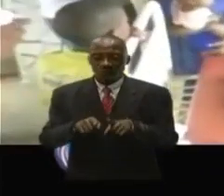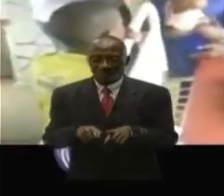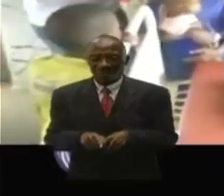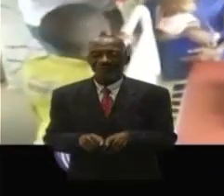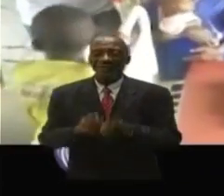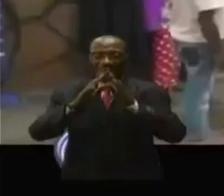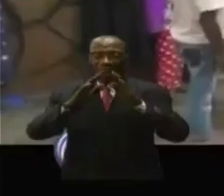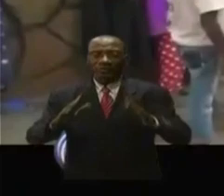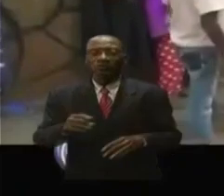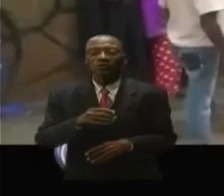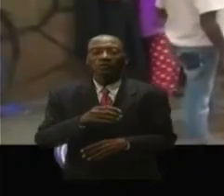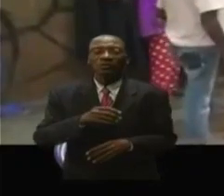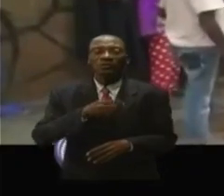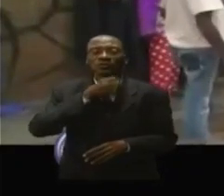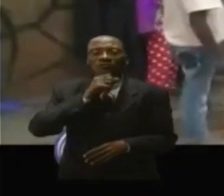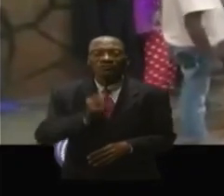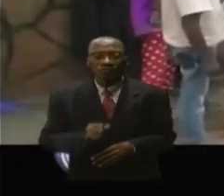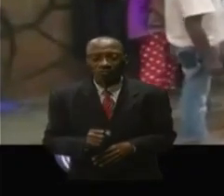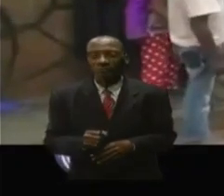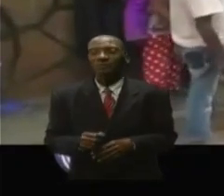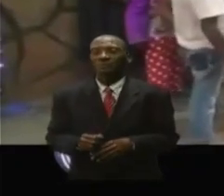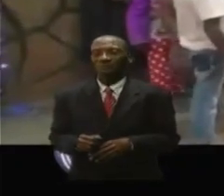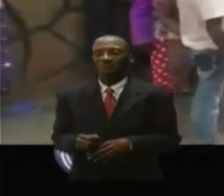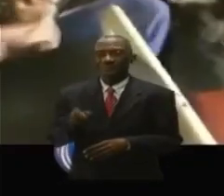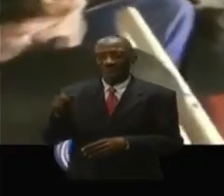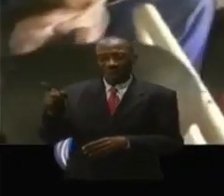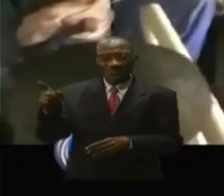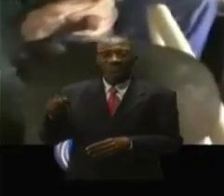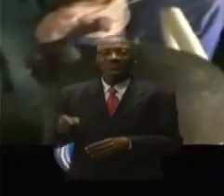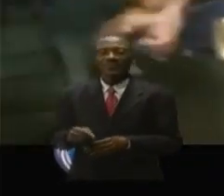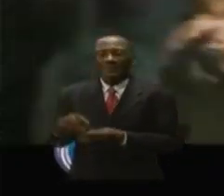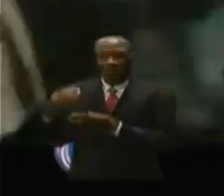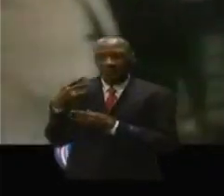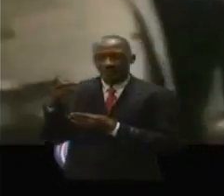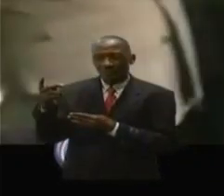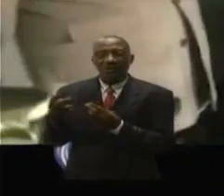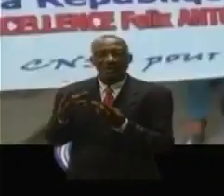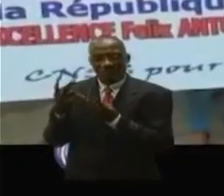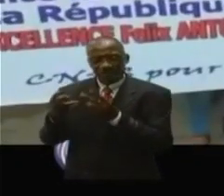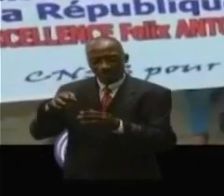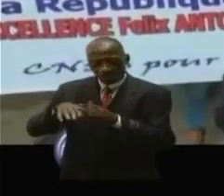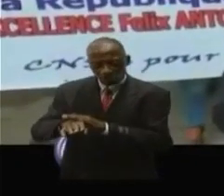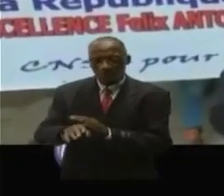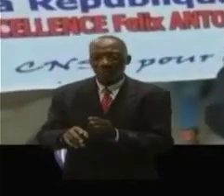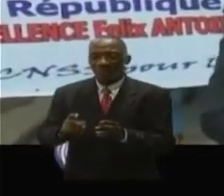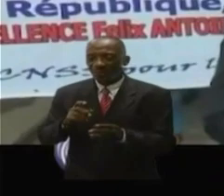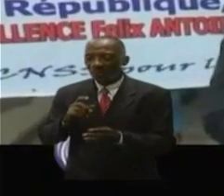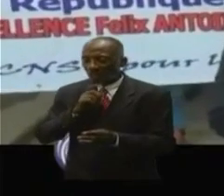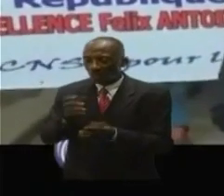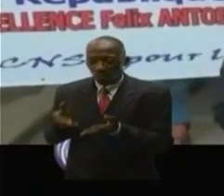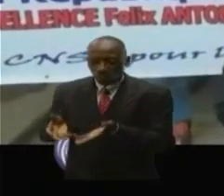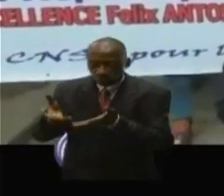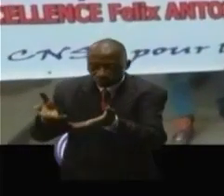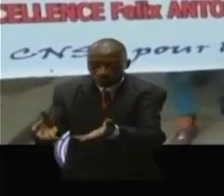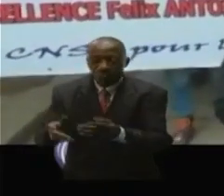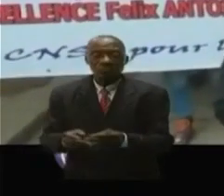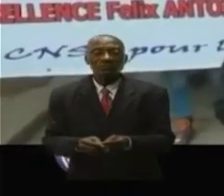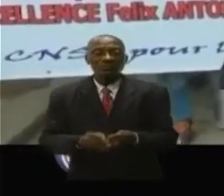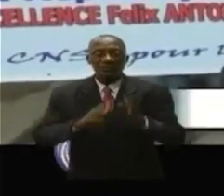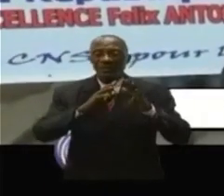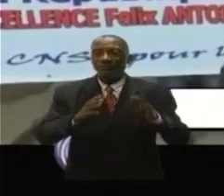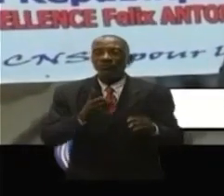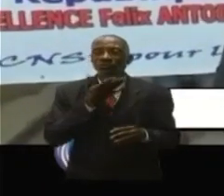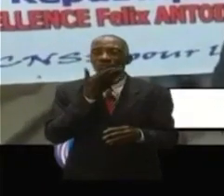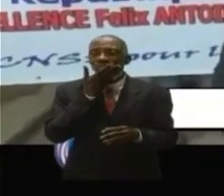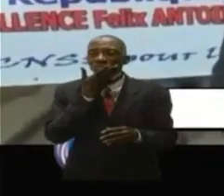comment on peut pérenniser ces actions sanitaires et sociales en faveur des nécessités. Il faut que tous les assujettis au